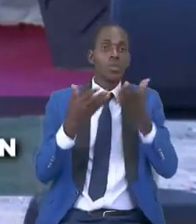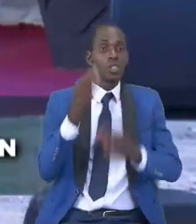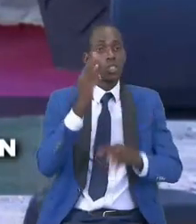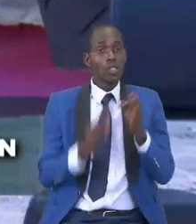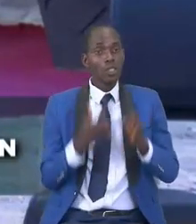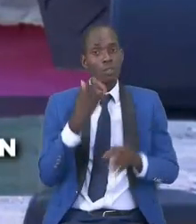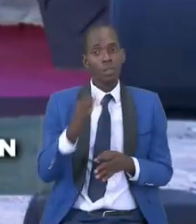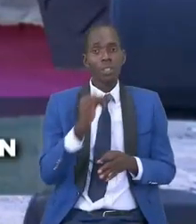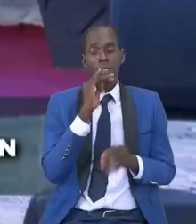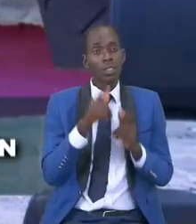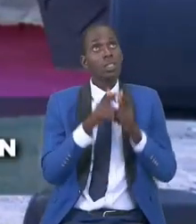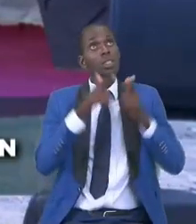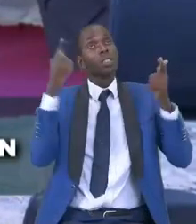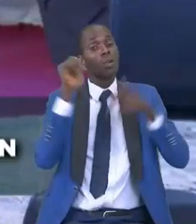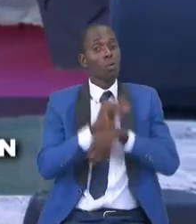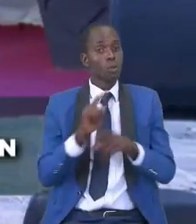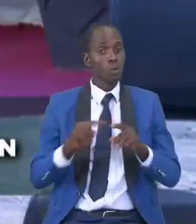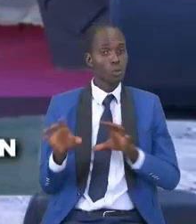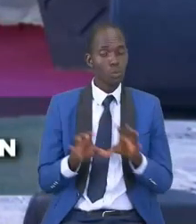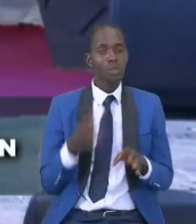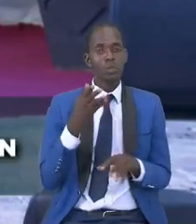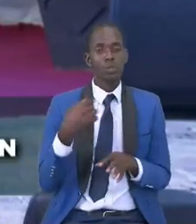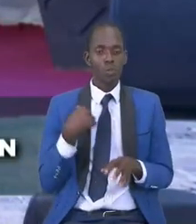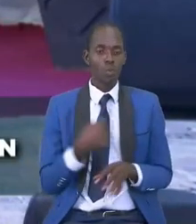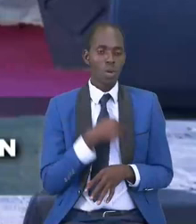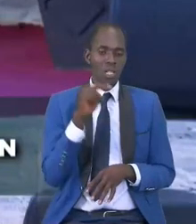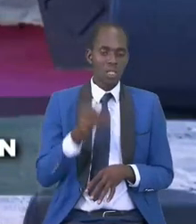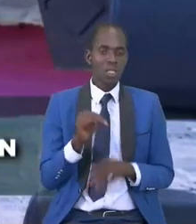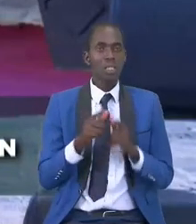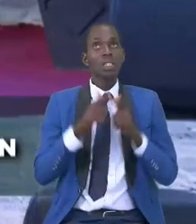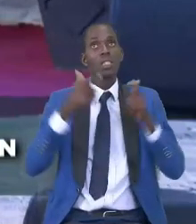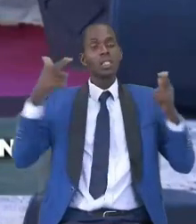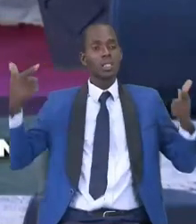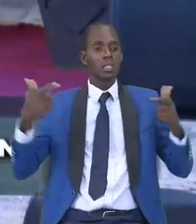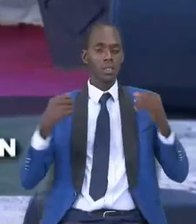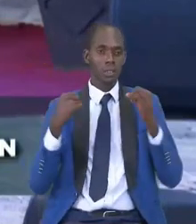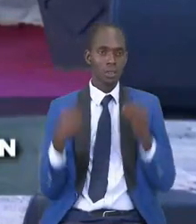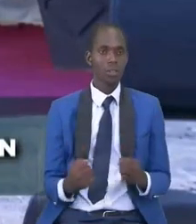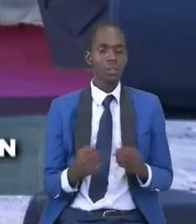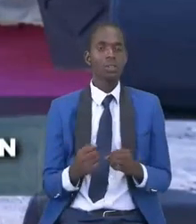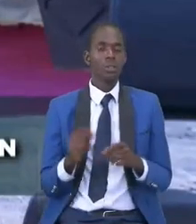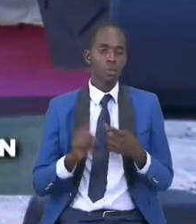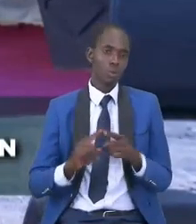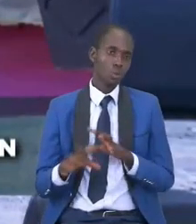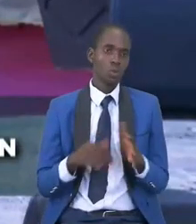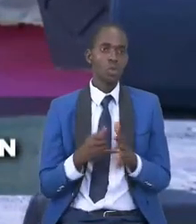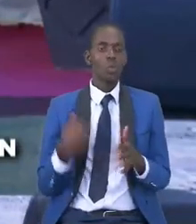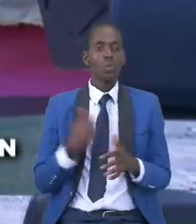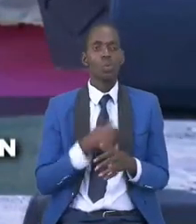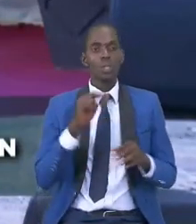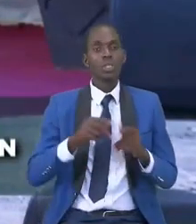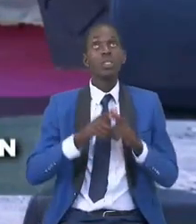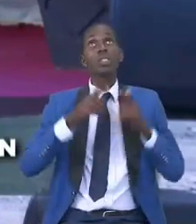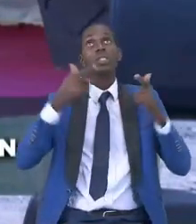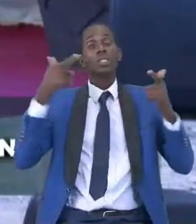y a un grand travail à faire, il faut de grandes ressources, il faut de grandes qualités de temps. Nous avons, et il